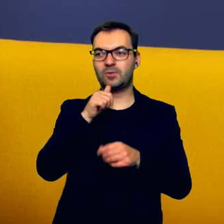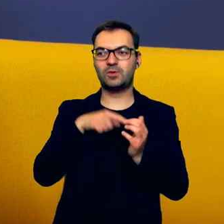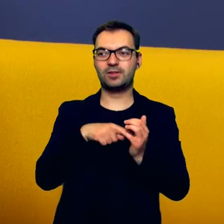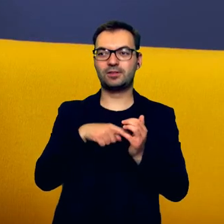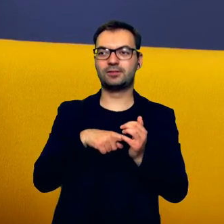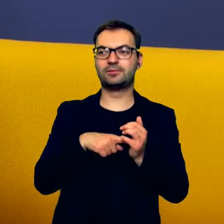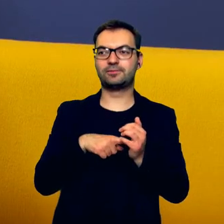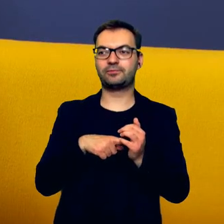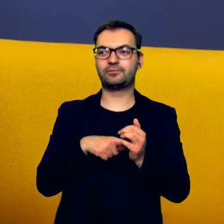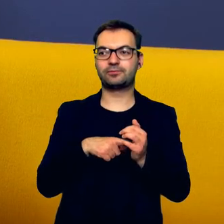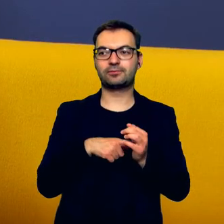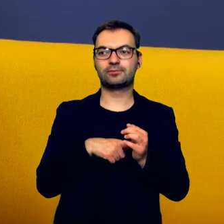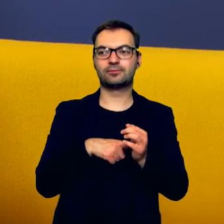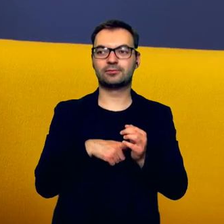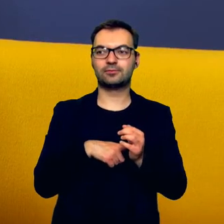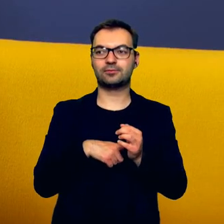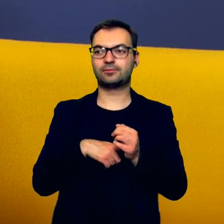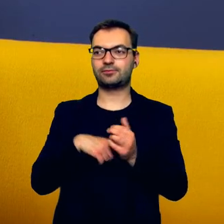tę